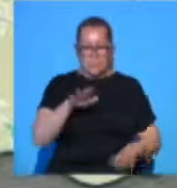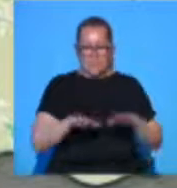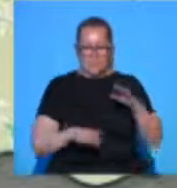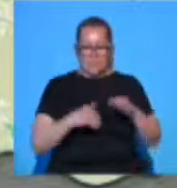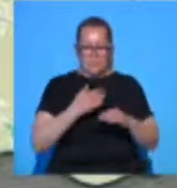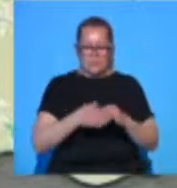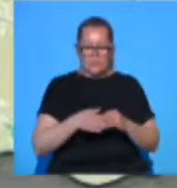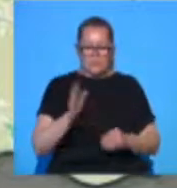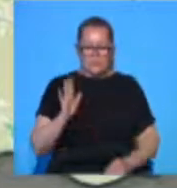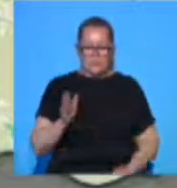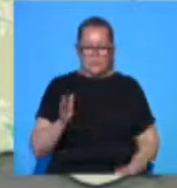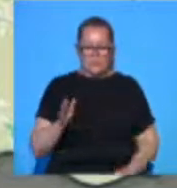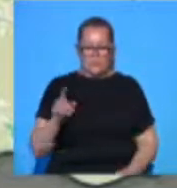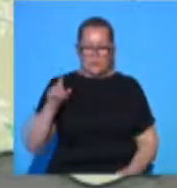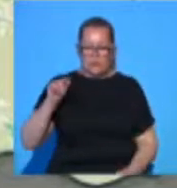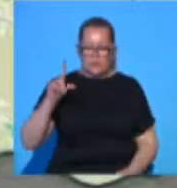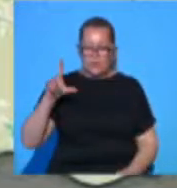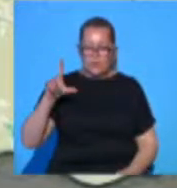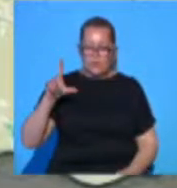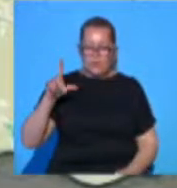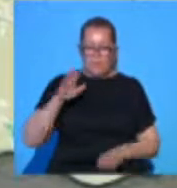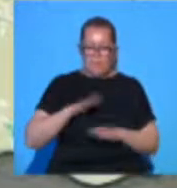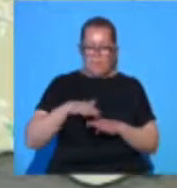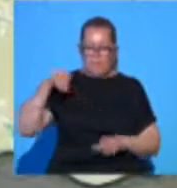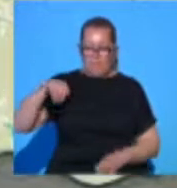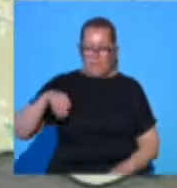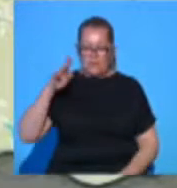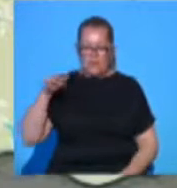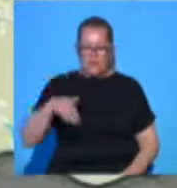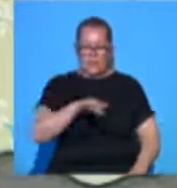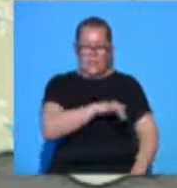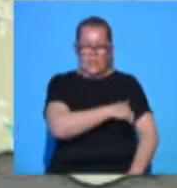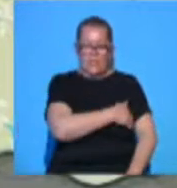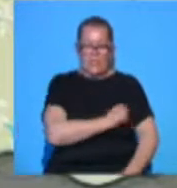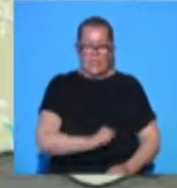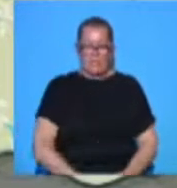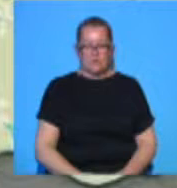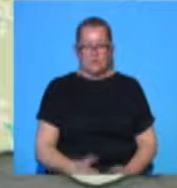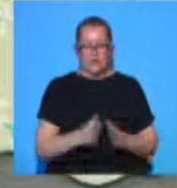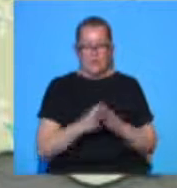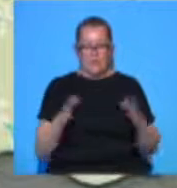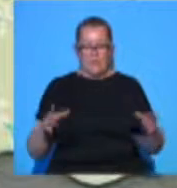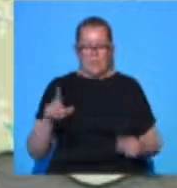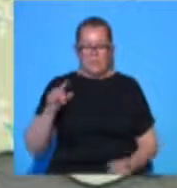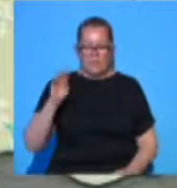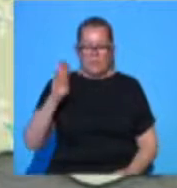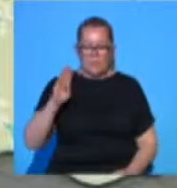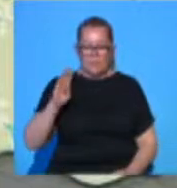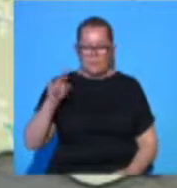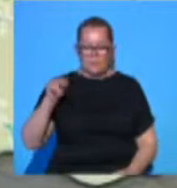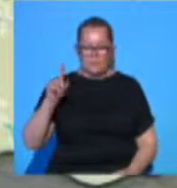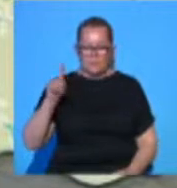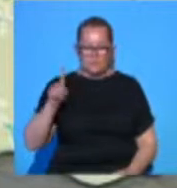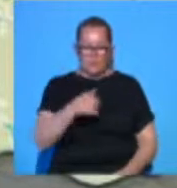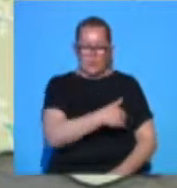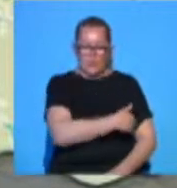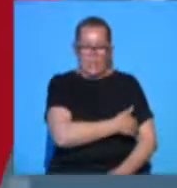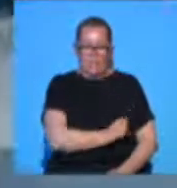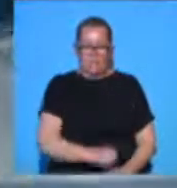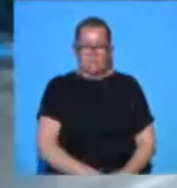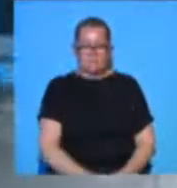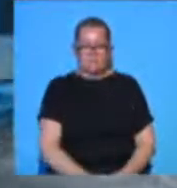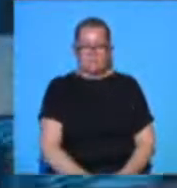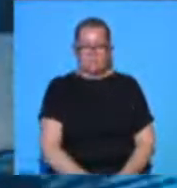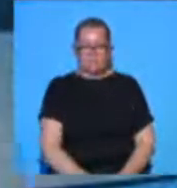vor depăși 15-20 de litri pe metru pătrat. Temperaturile maxime vor fi cuprinse între 24 și 31 de grade.